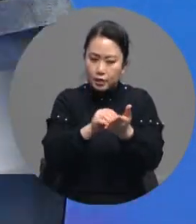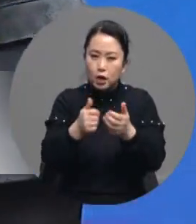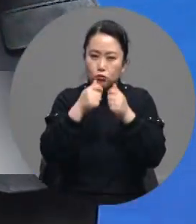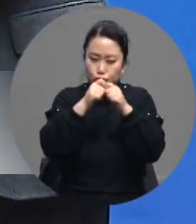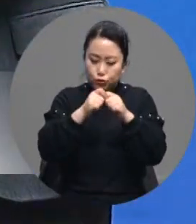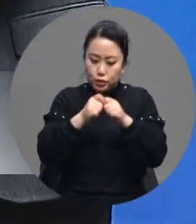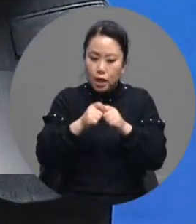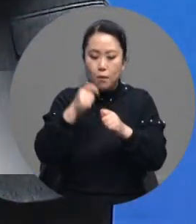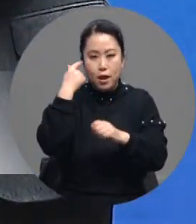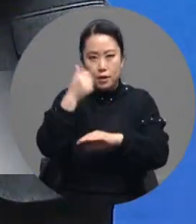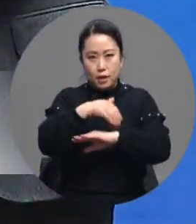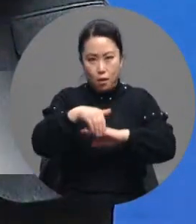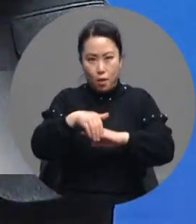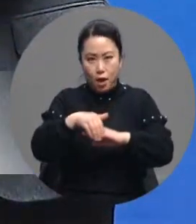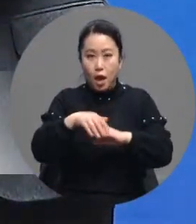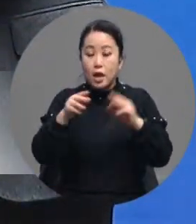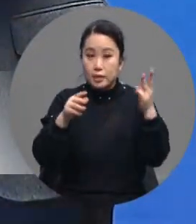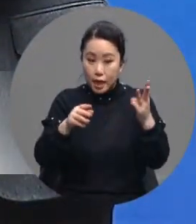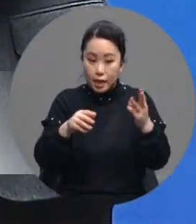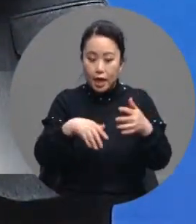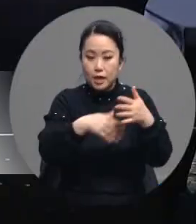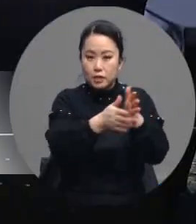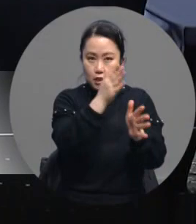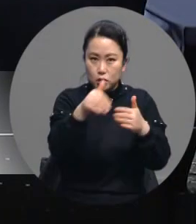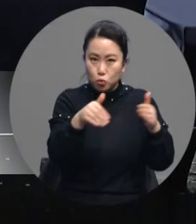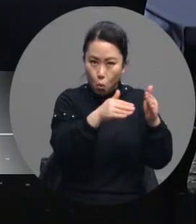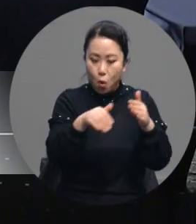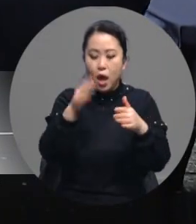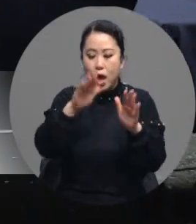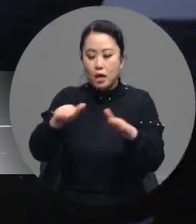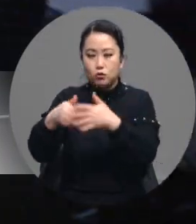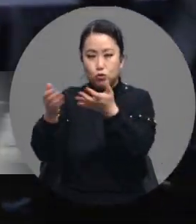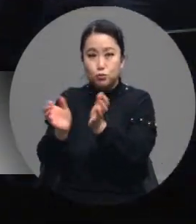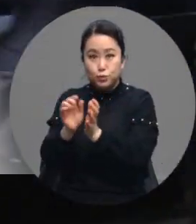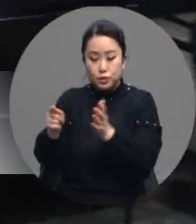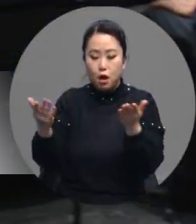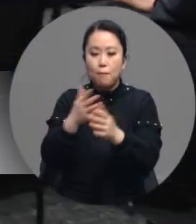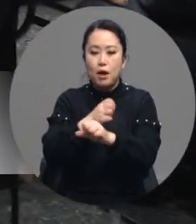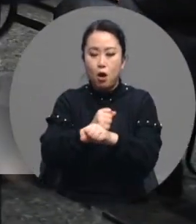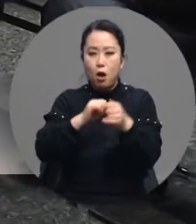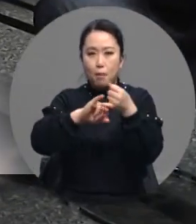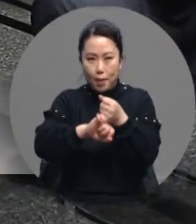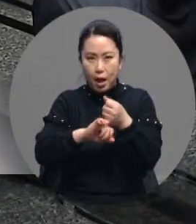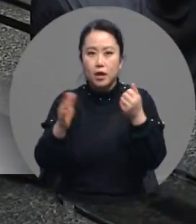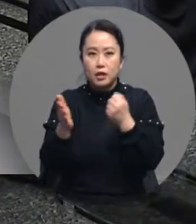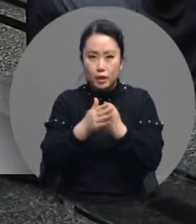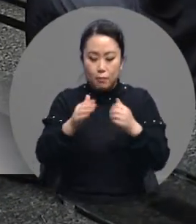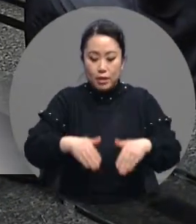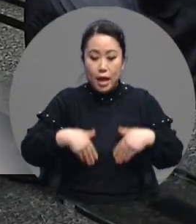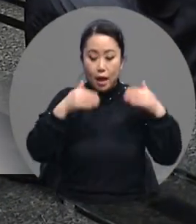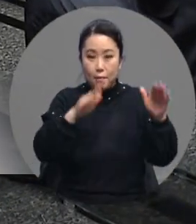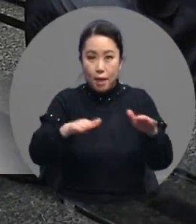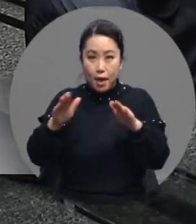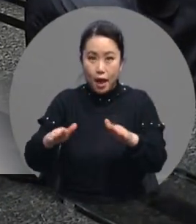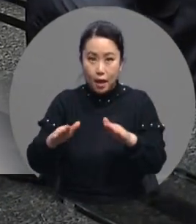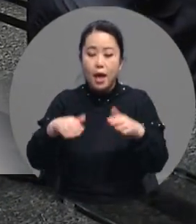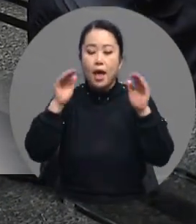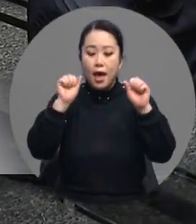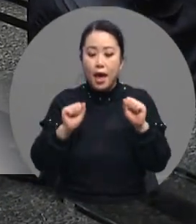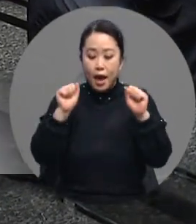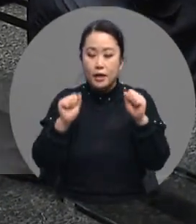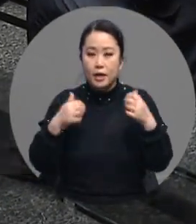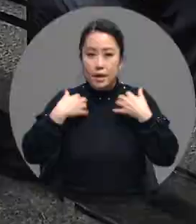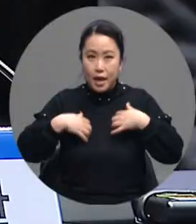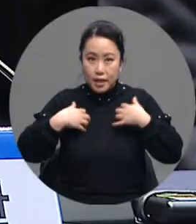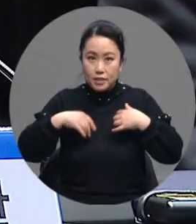세계 시도와 해수부는 이번 업무협약에 따라 남해안 해양레저 관광벨트 조성 추진단을 고려 올해 안에